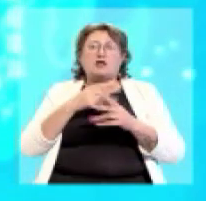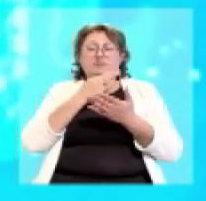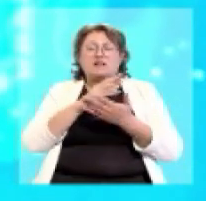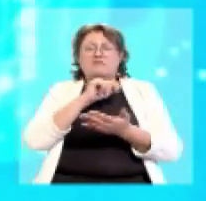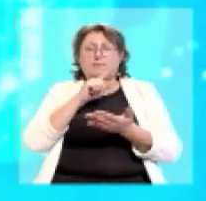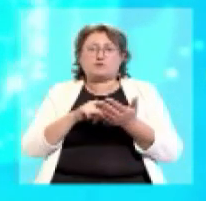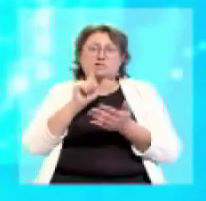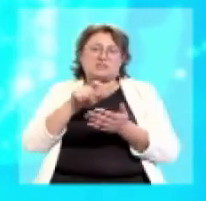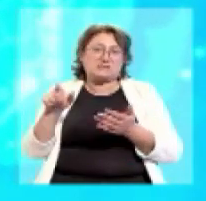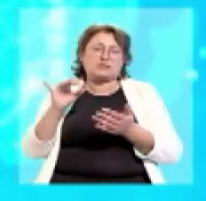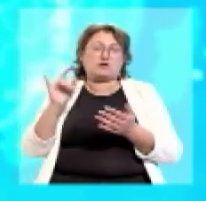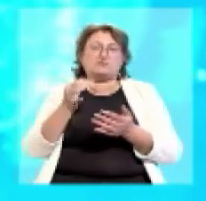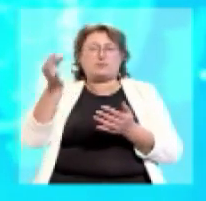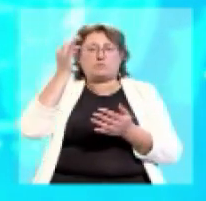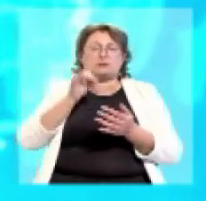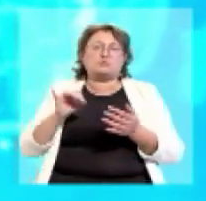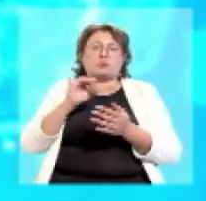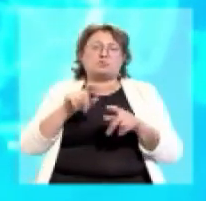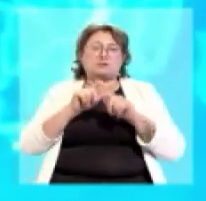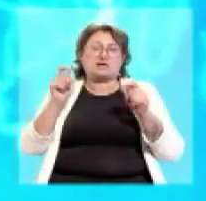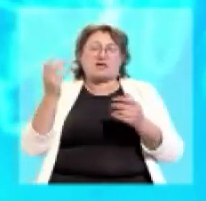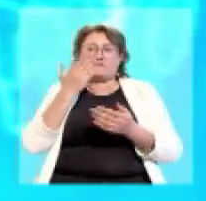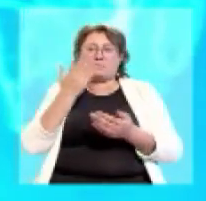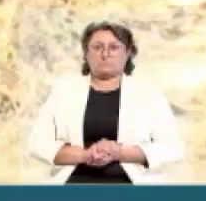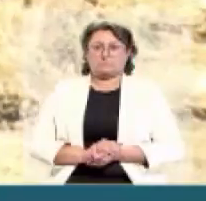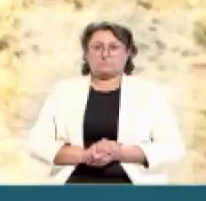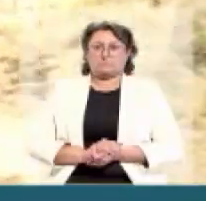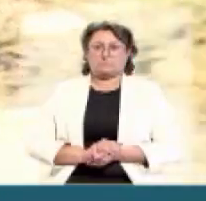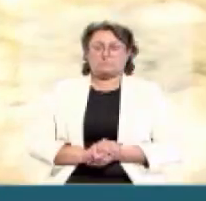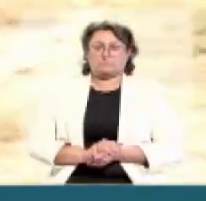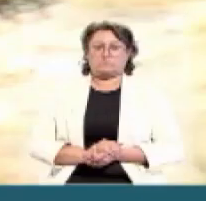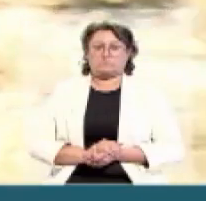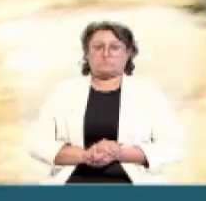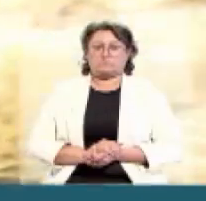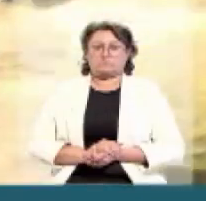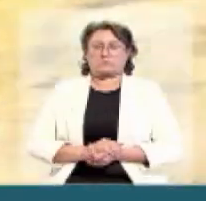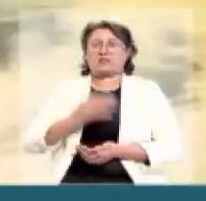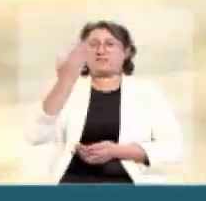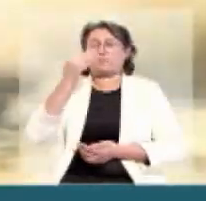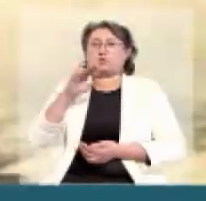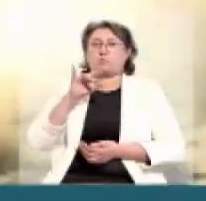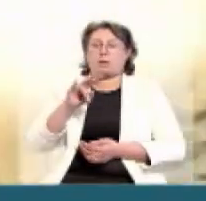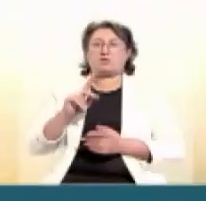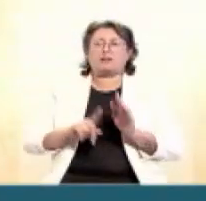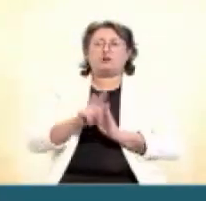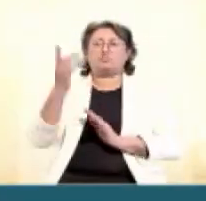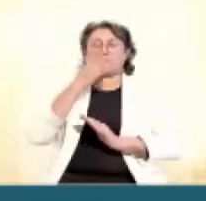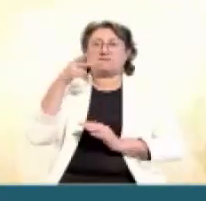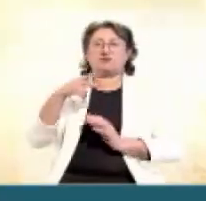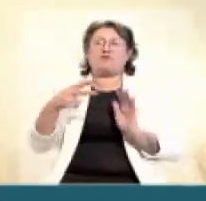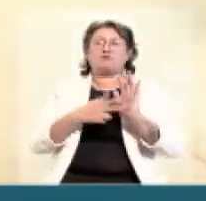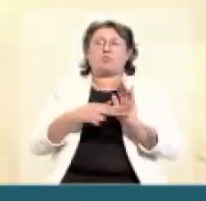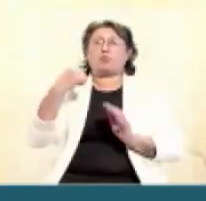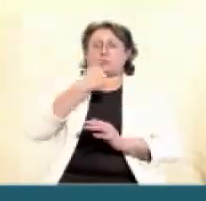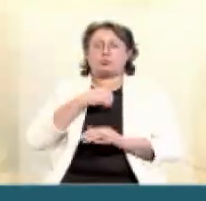вопросы зрителей и еще раз вспомнили историю создания картины. Фильм «Тюльпан» вышел на экраны в